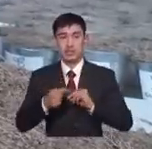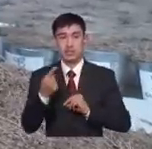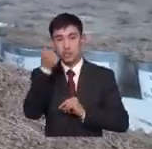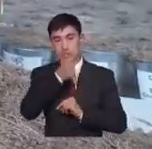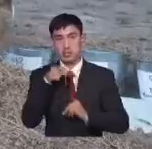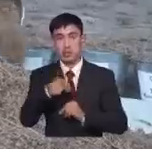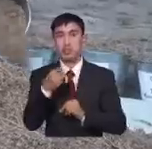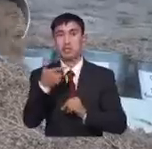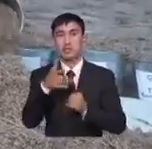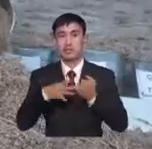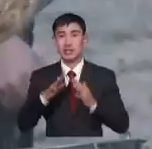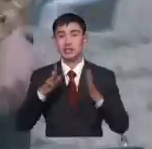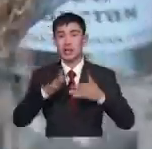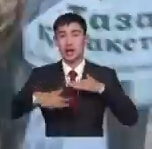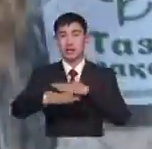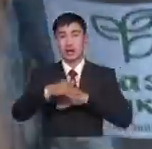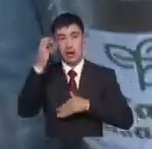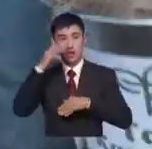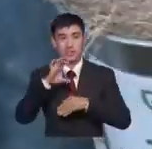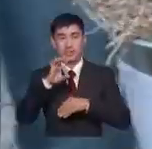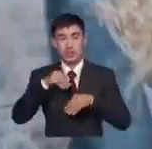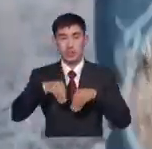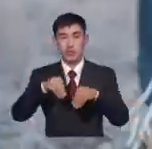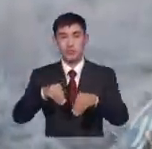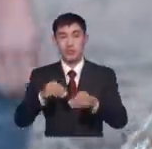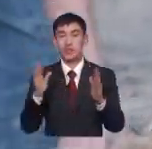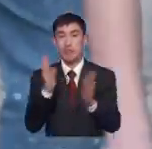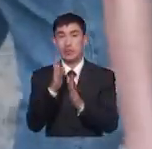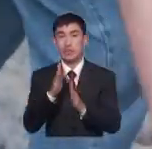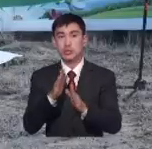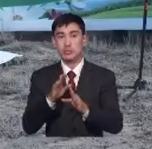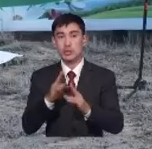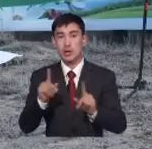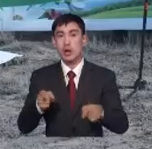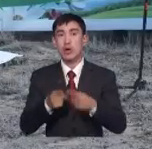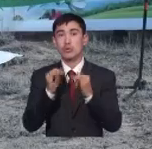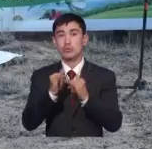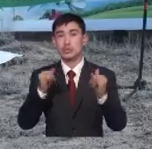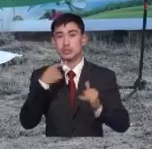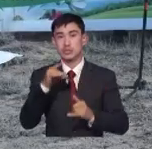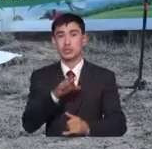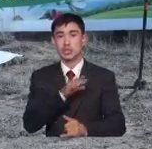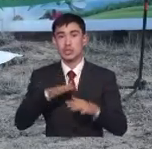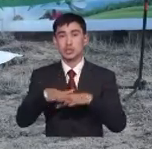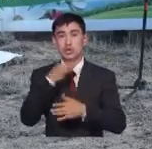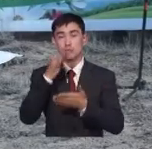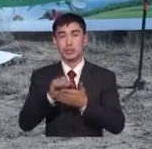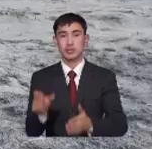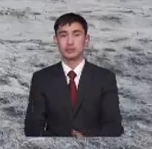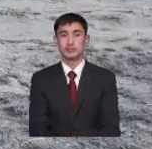жылда 1000 гектардан аса алқапта қара сексеуіл ағашы табиғи жолмен қаулап өсіп келеді дейді өңір